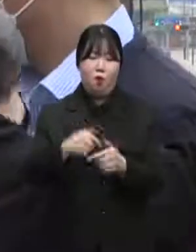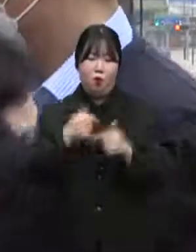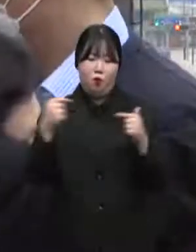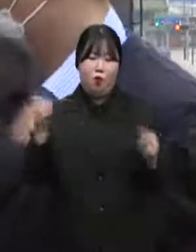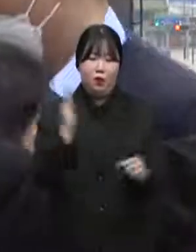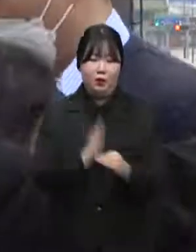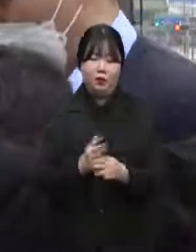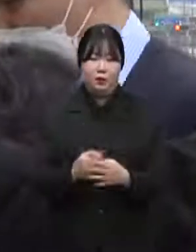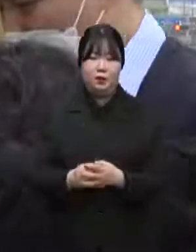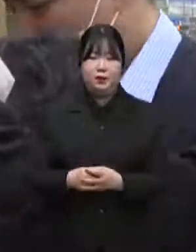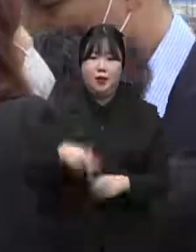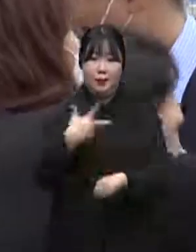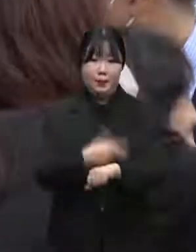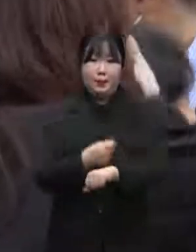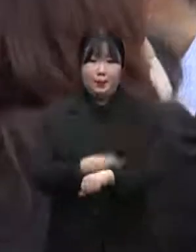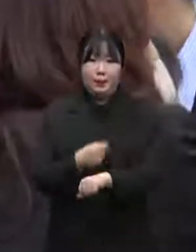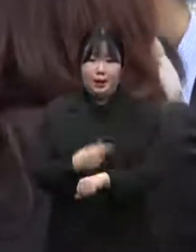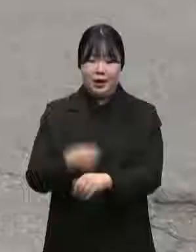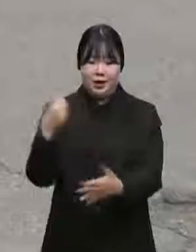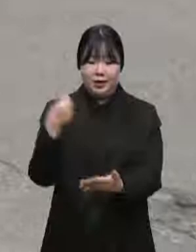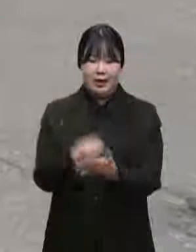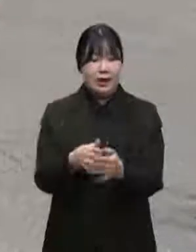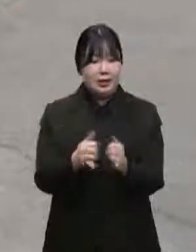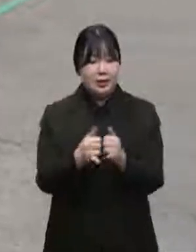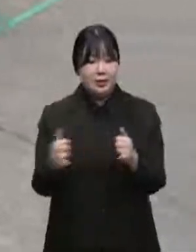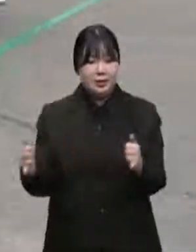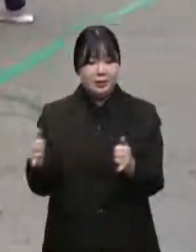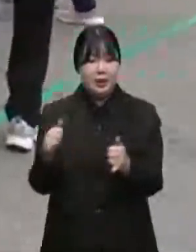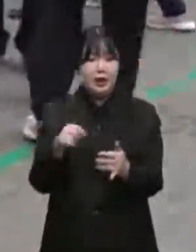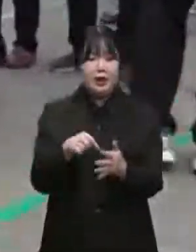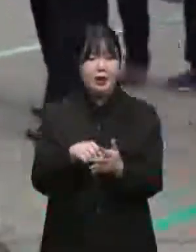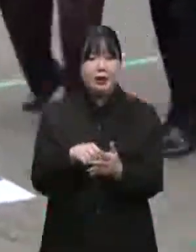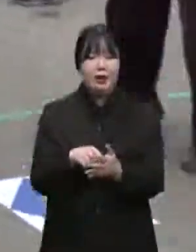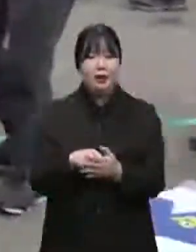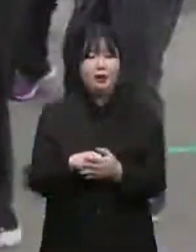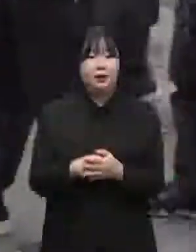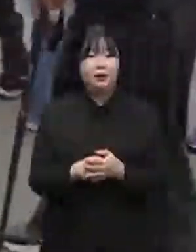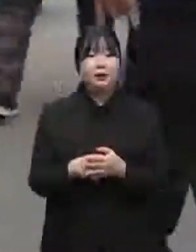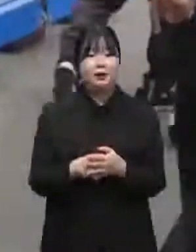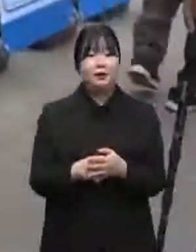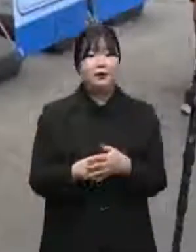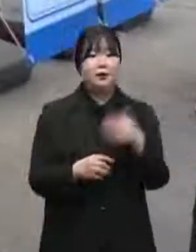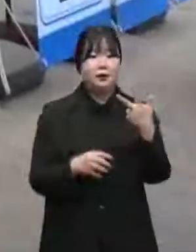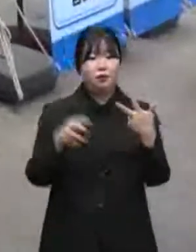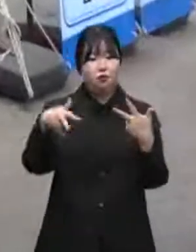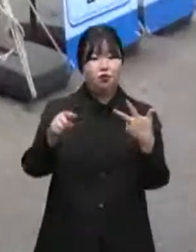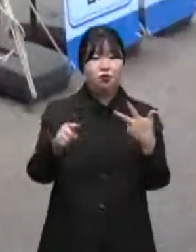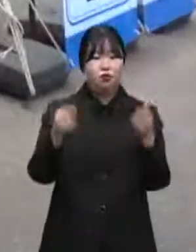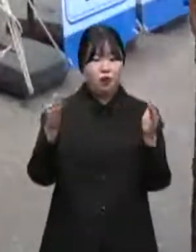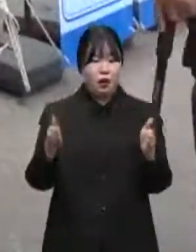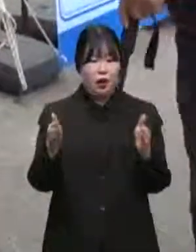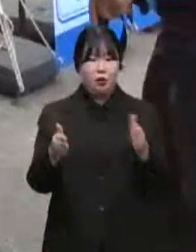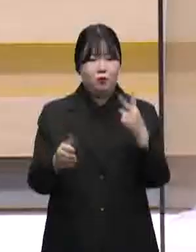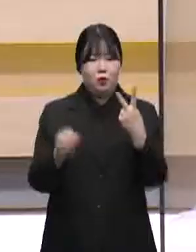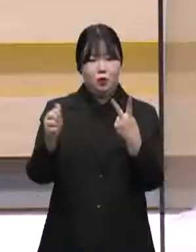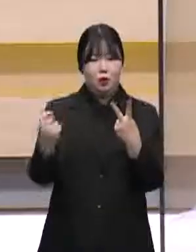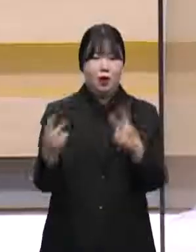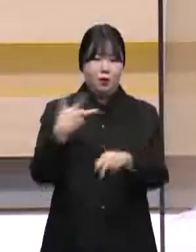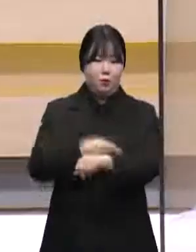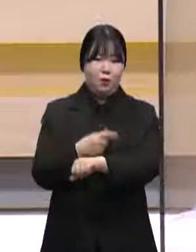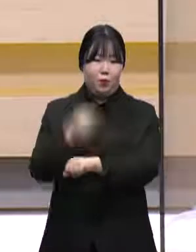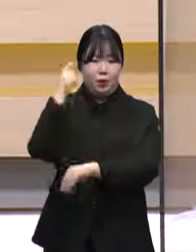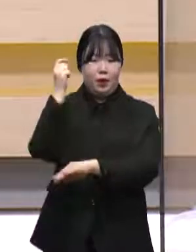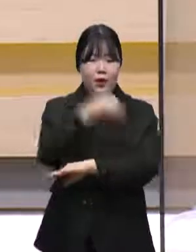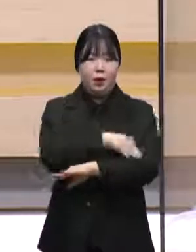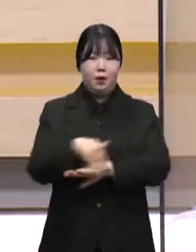공급 물량에 따라 대상자를 선정 3주가 3주 간격으로 e 접종을 할 계획입니다 4 미추